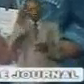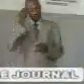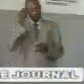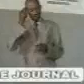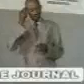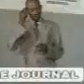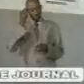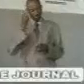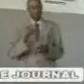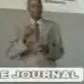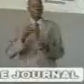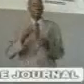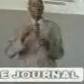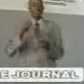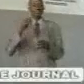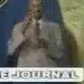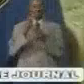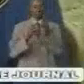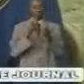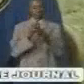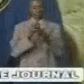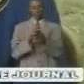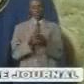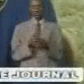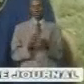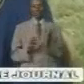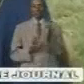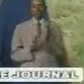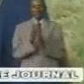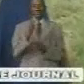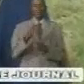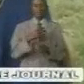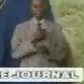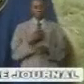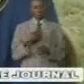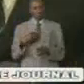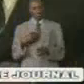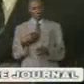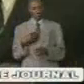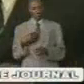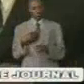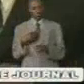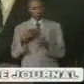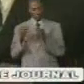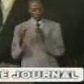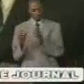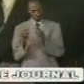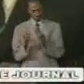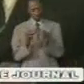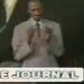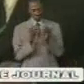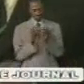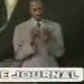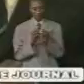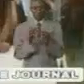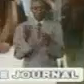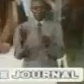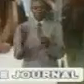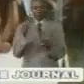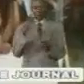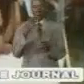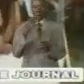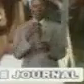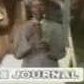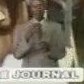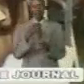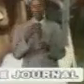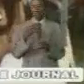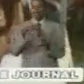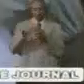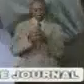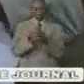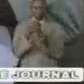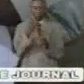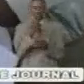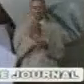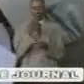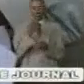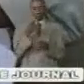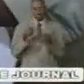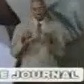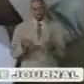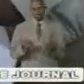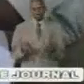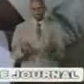des femmes d'Afrique centrale francophone, organisé à l'occasion du 14e sommet de la francophonie en République démocratique du